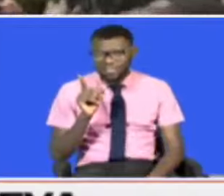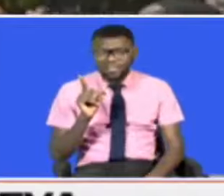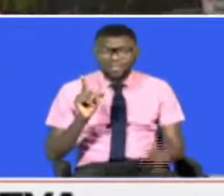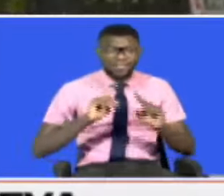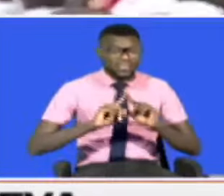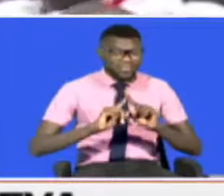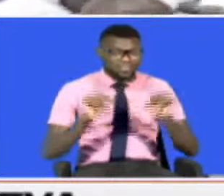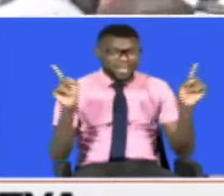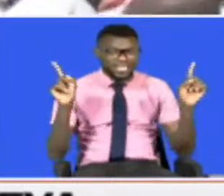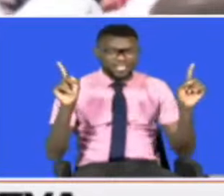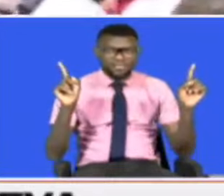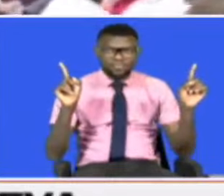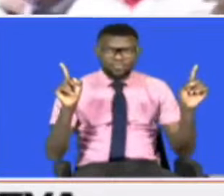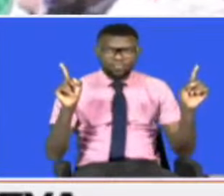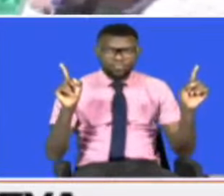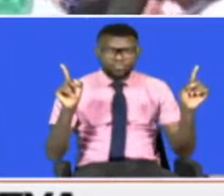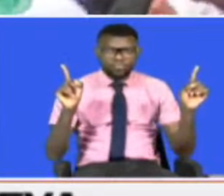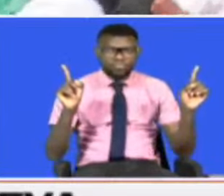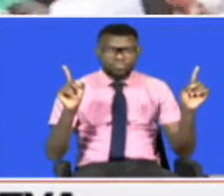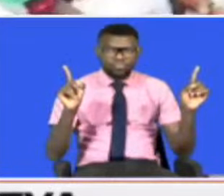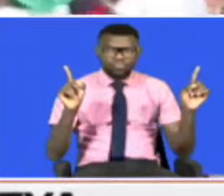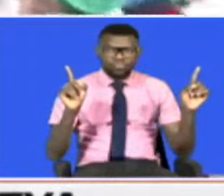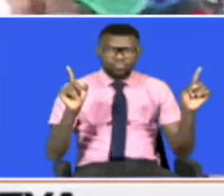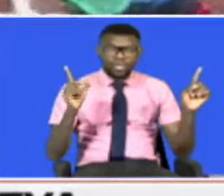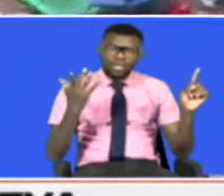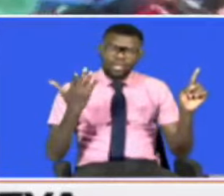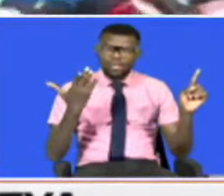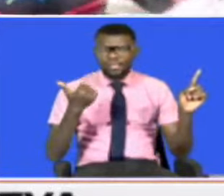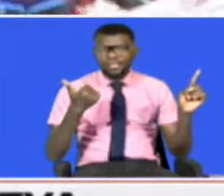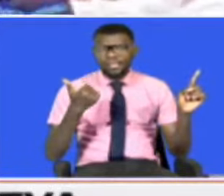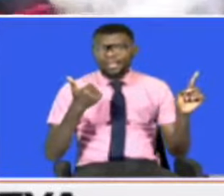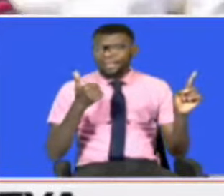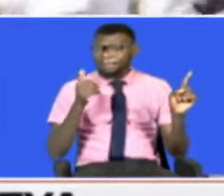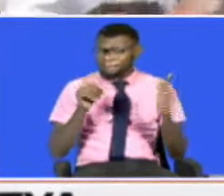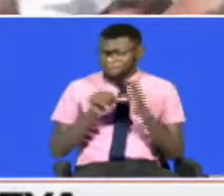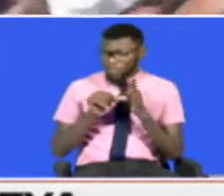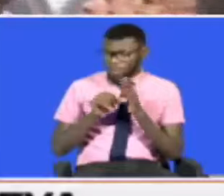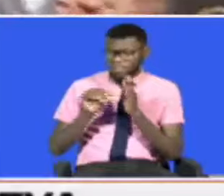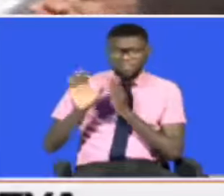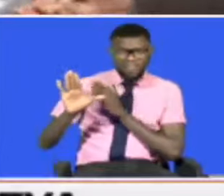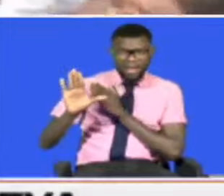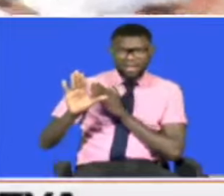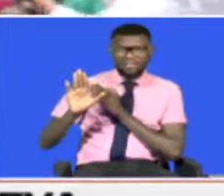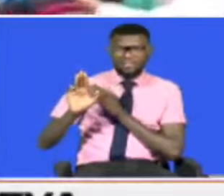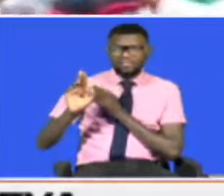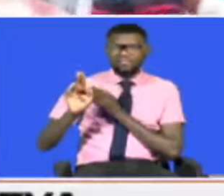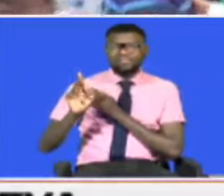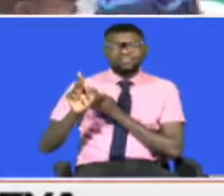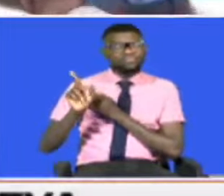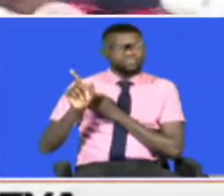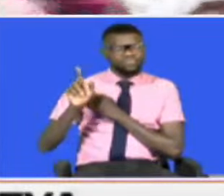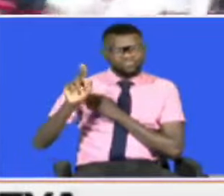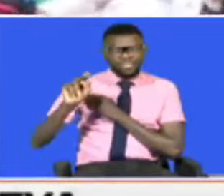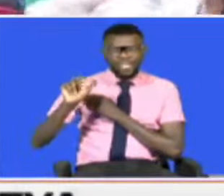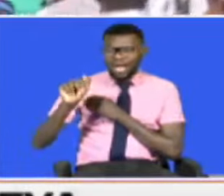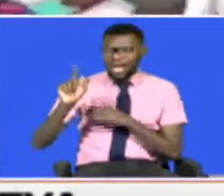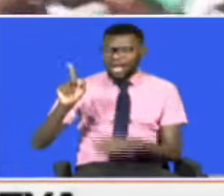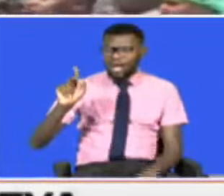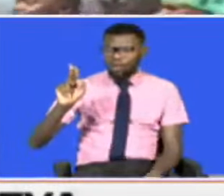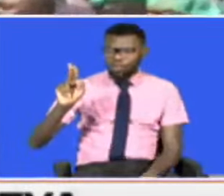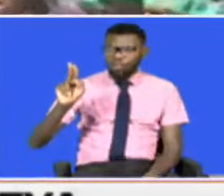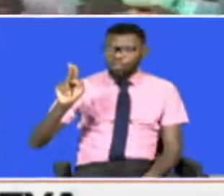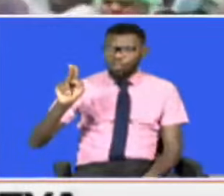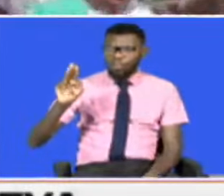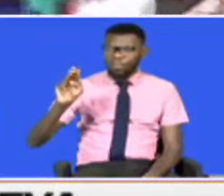hivyo, wachanganuzi wa masuala ya uongozi bora wanasema kwamba masaibu yaliyomkuta kihudumu kama waziri yalichangiwa na